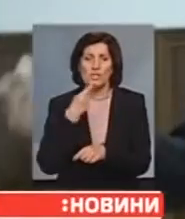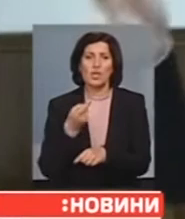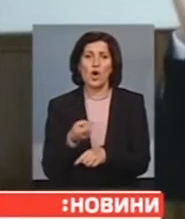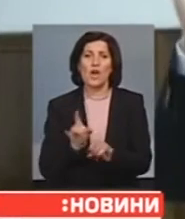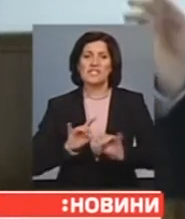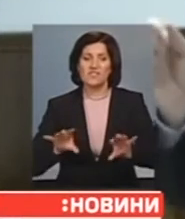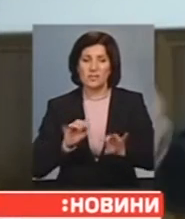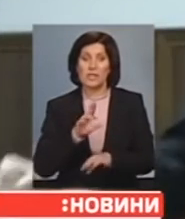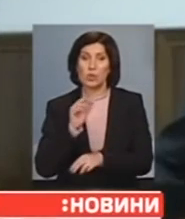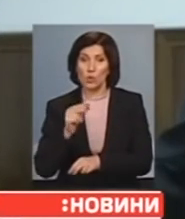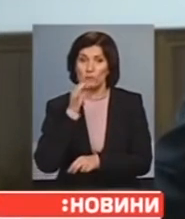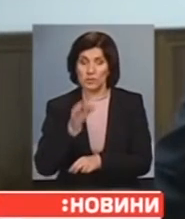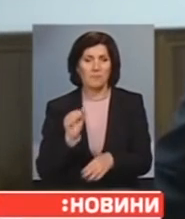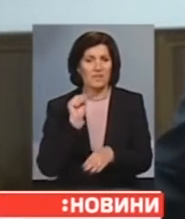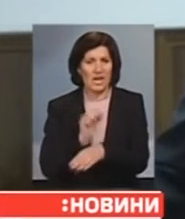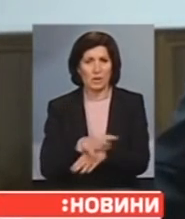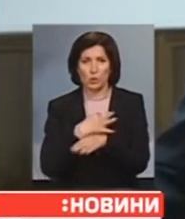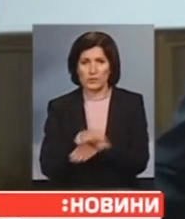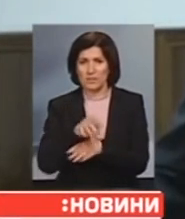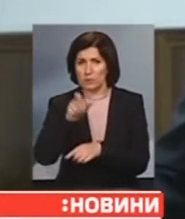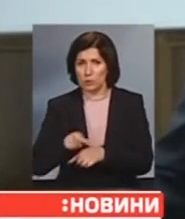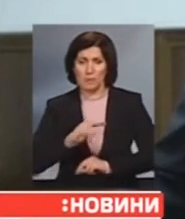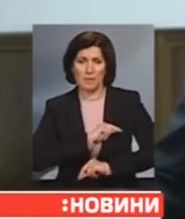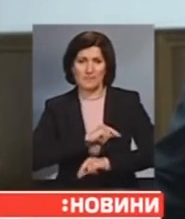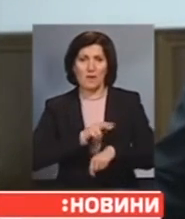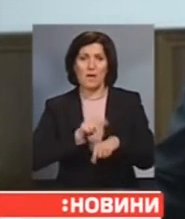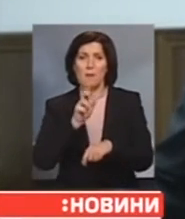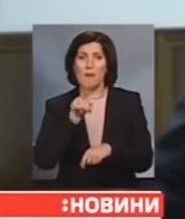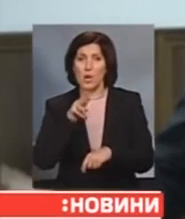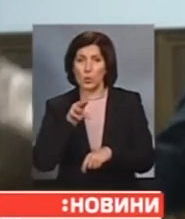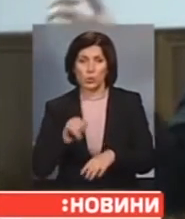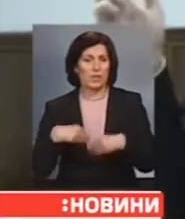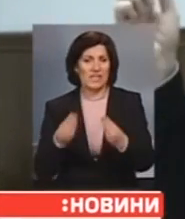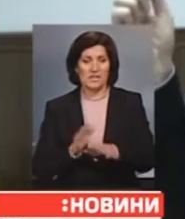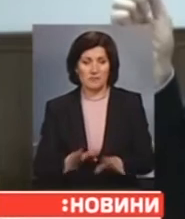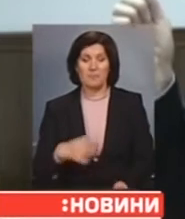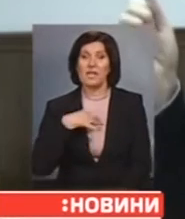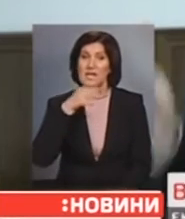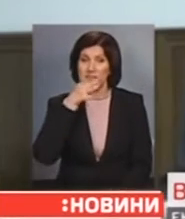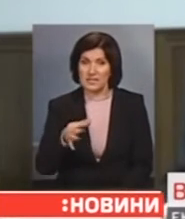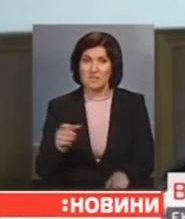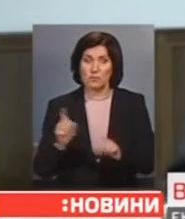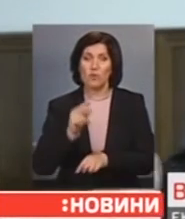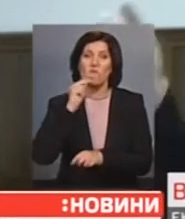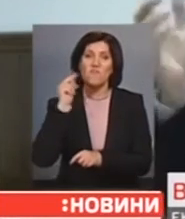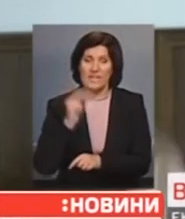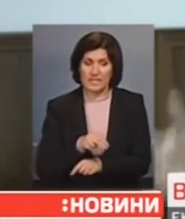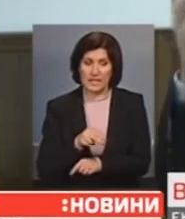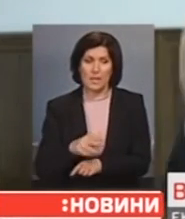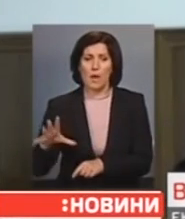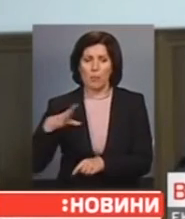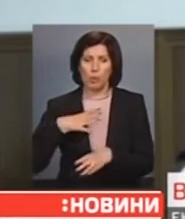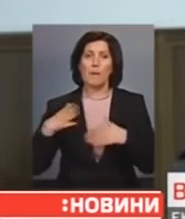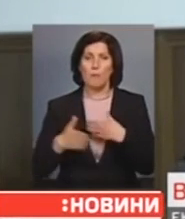Віктор Янукович сказав, наказу розстрілювати людей працівникам «Беркуту» не давав. Я сказав, що винні